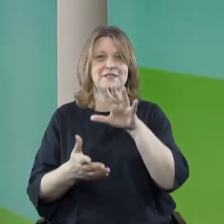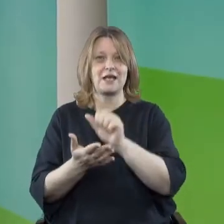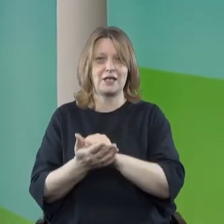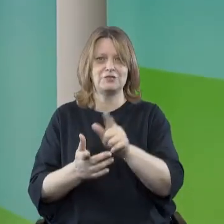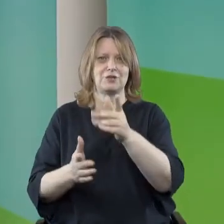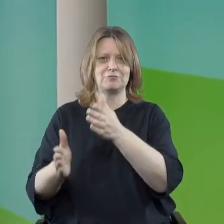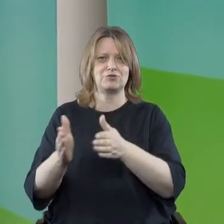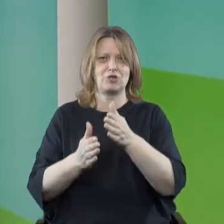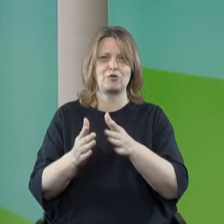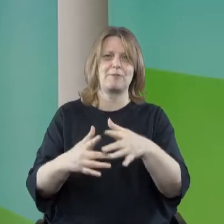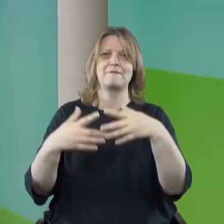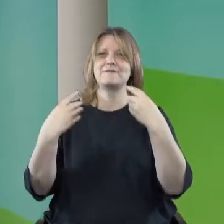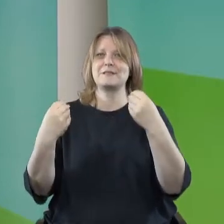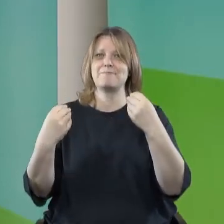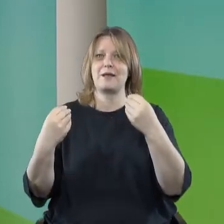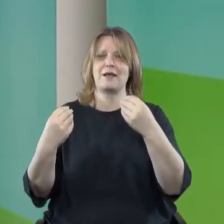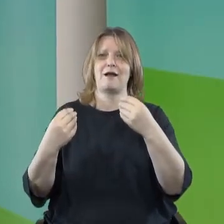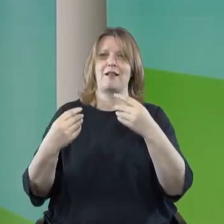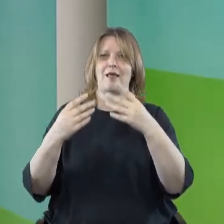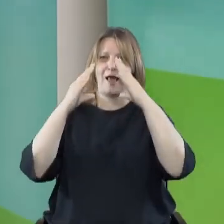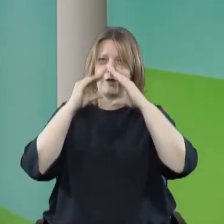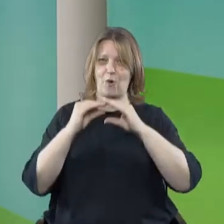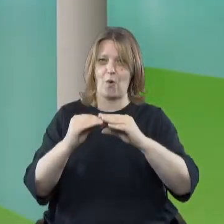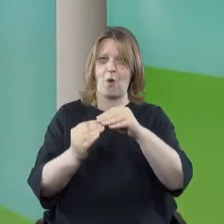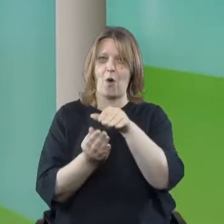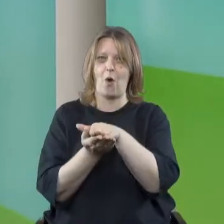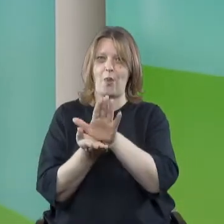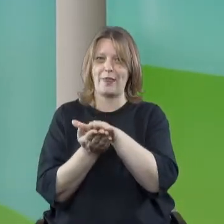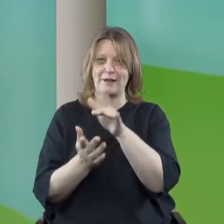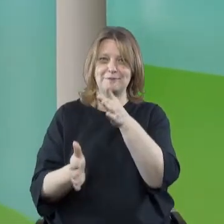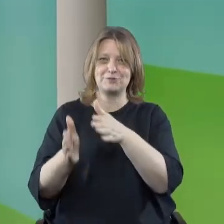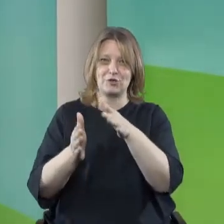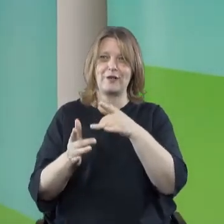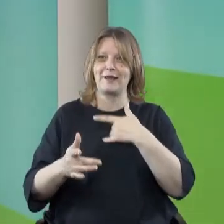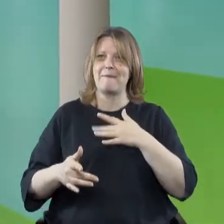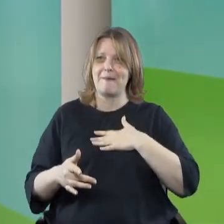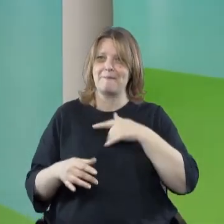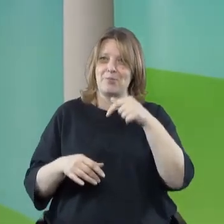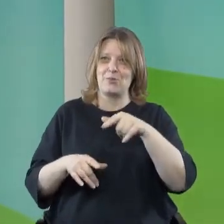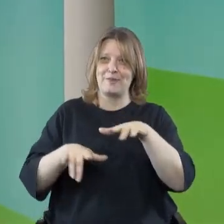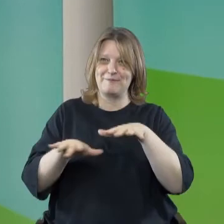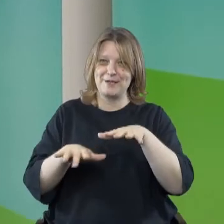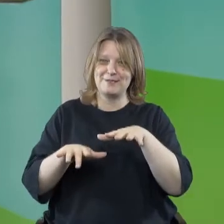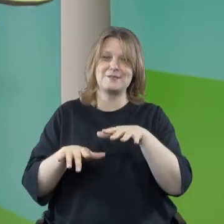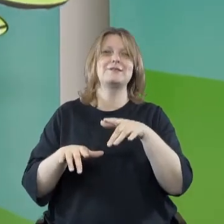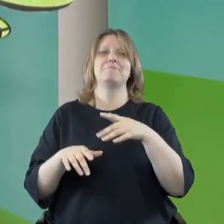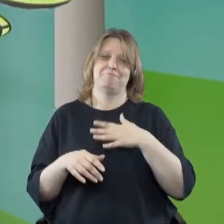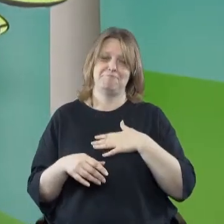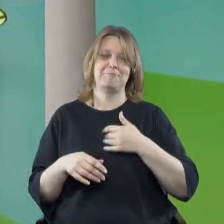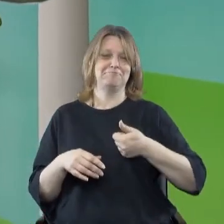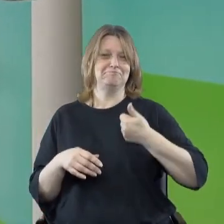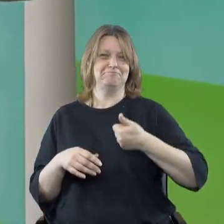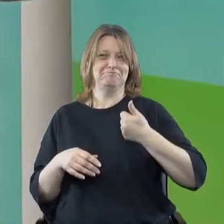przygotowaliście takie świetne makiety krokodyla Tirka. Ja wam może pokażę, jaką ja mam też tutaj u siebie, bo też taką posiadam,